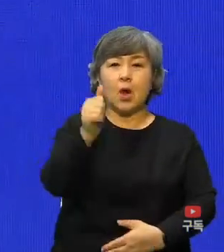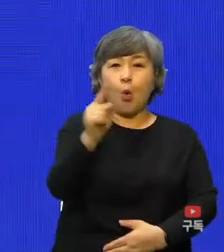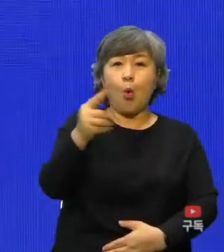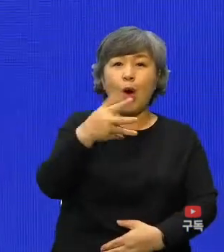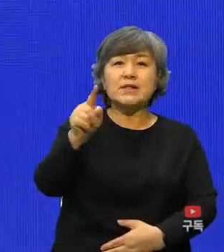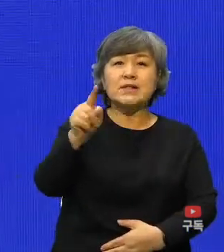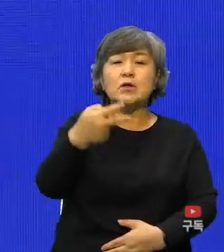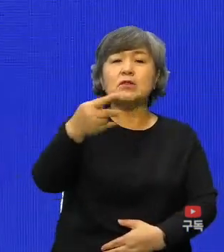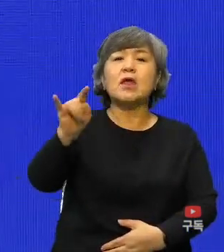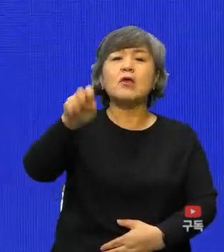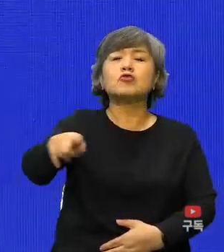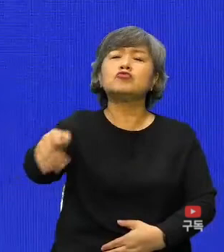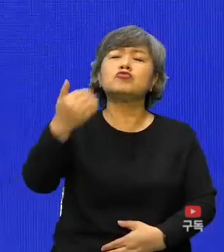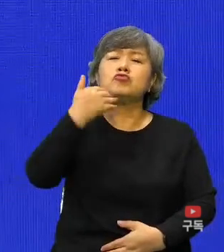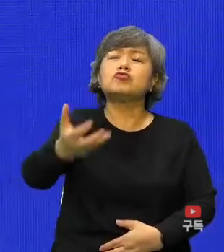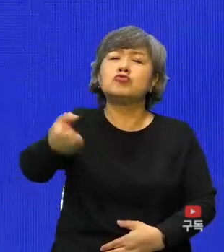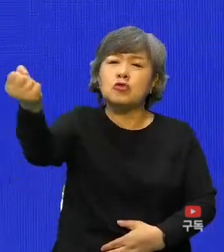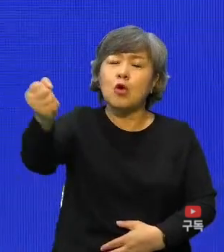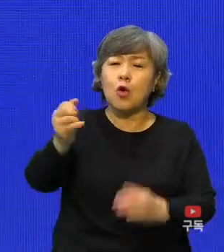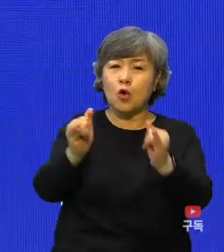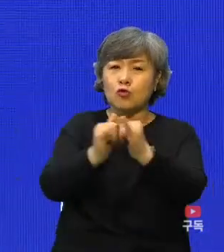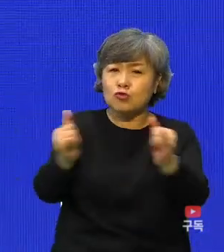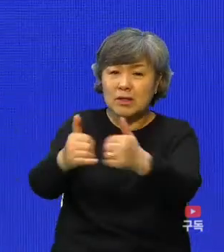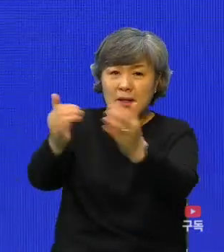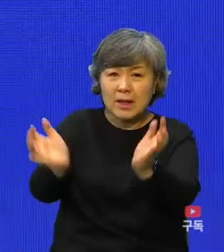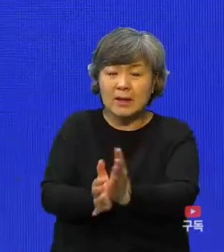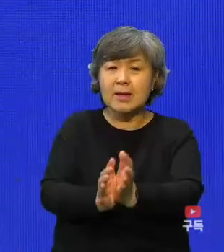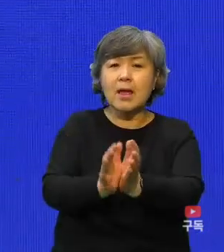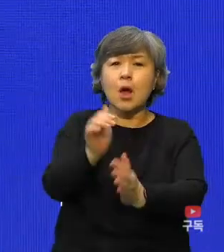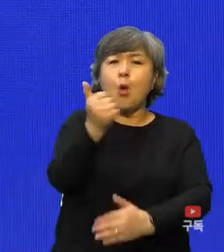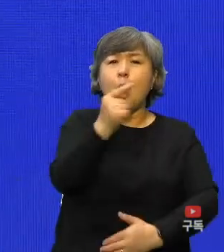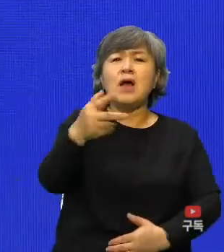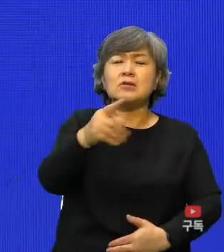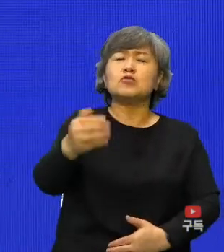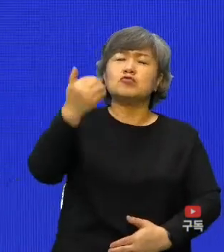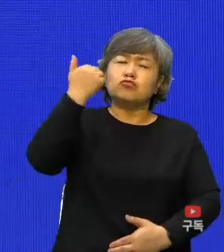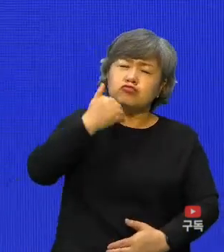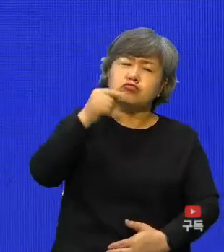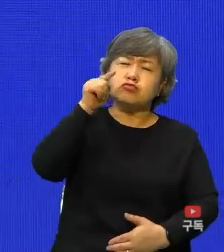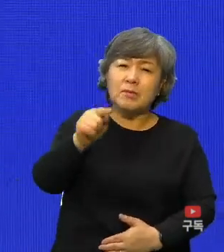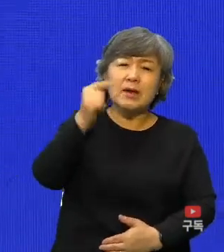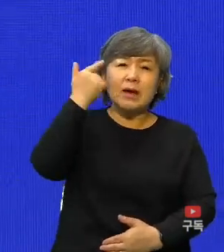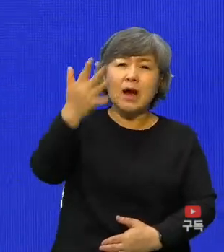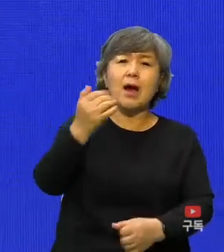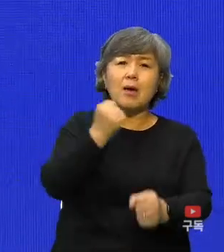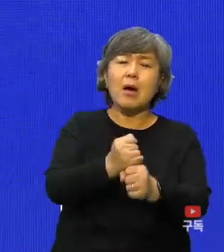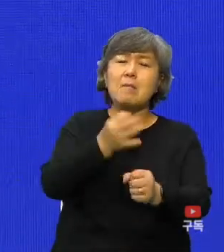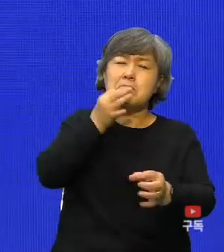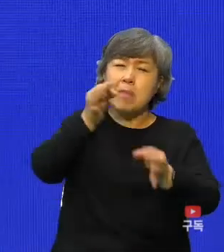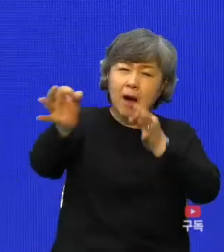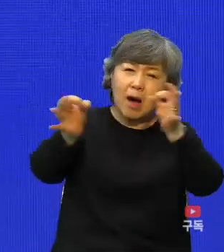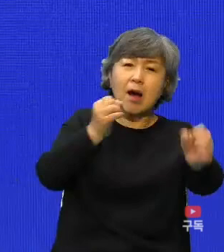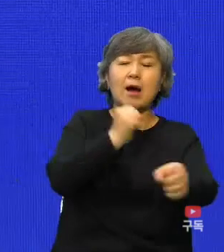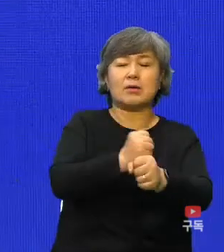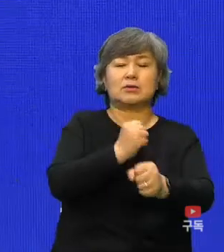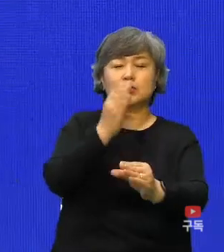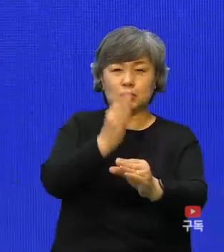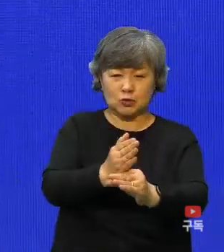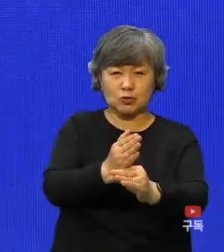화천대유는 누구의 것입니까? 요즘 국민의힘과 보수 진영이 화천대유는 누구의 겁니까라고 목소리를 높이고